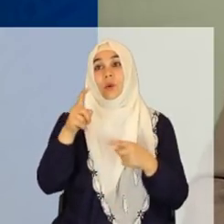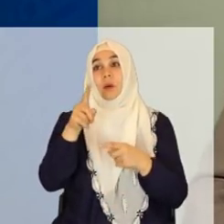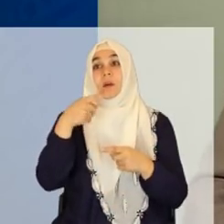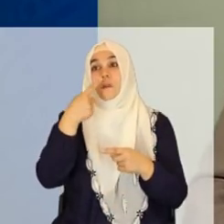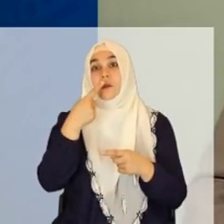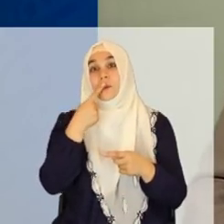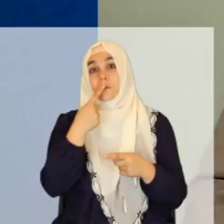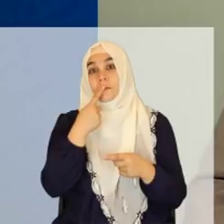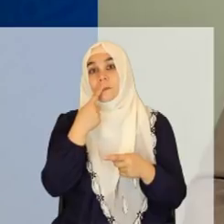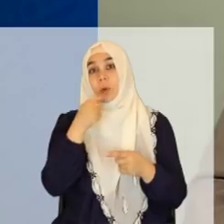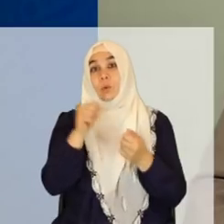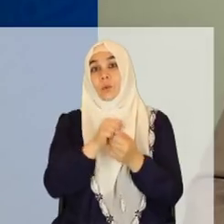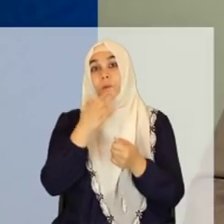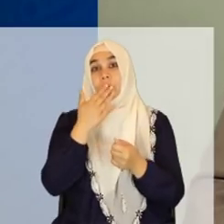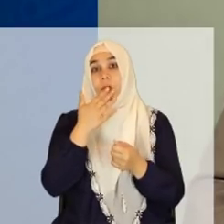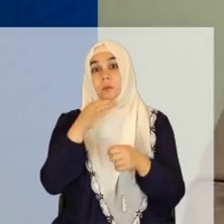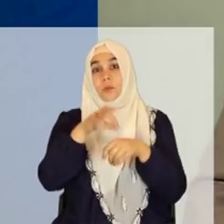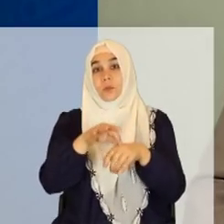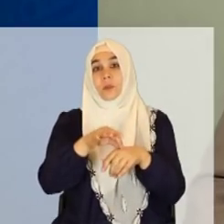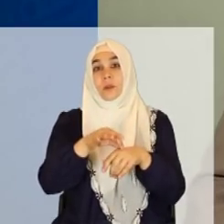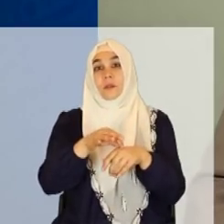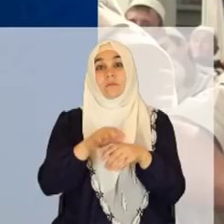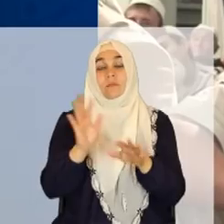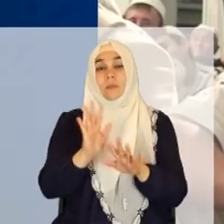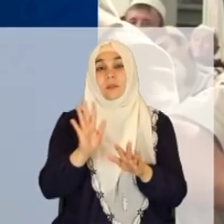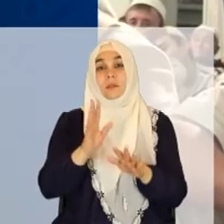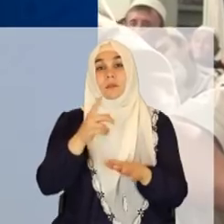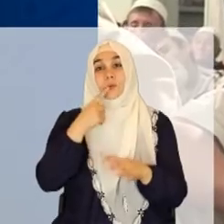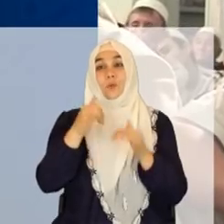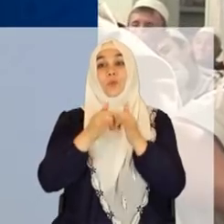roza tutgan ekan, labi qurib qolibdi desa, savobi kamayib qoladi deydi.